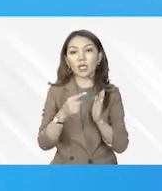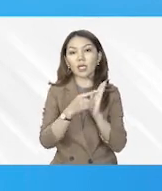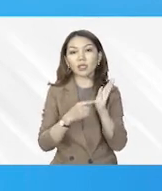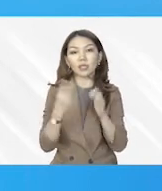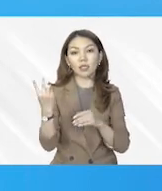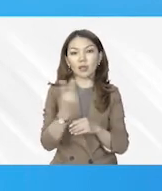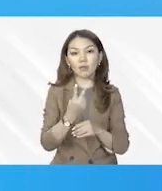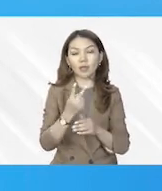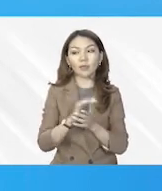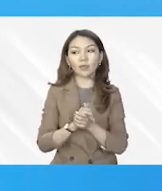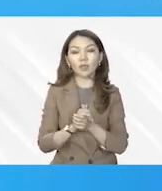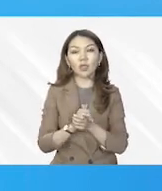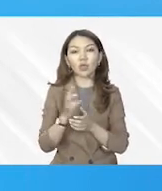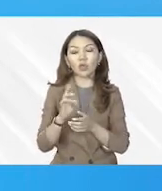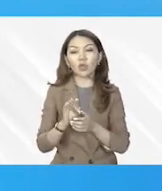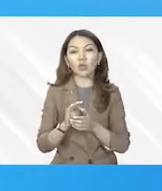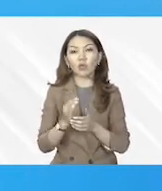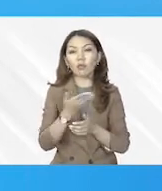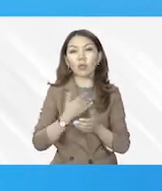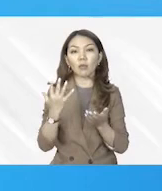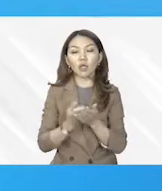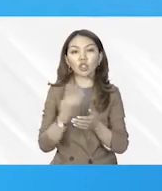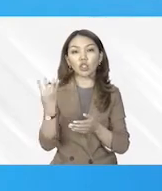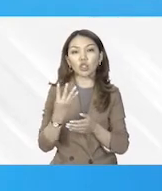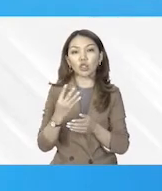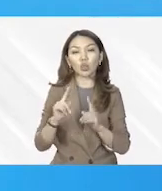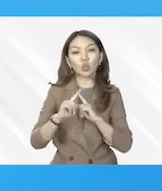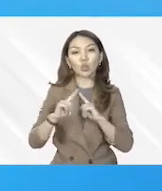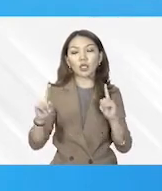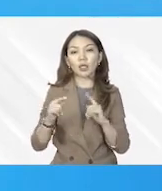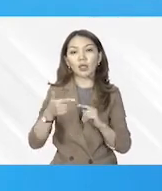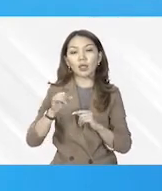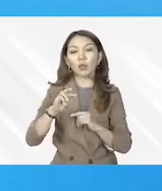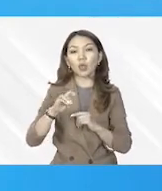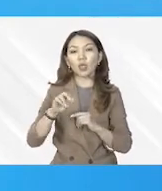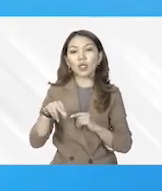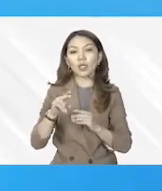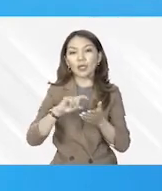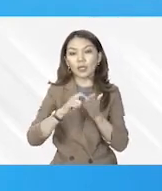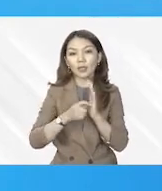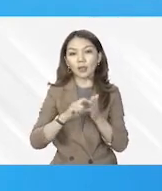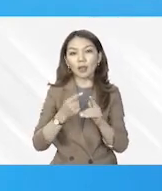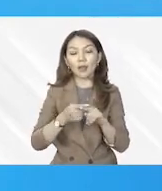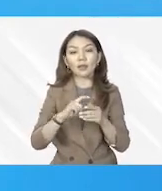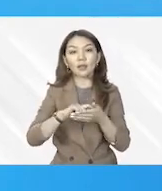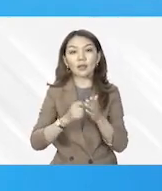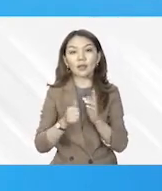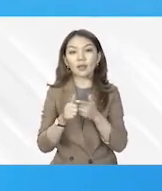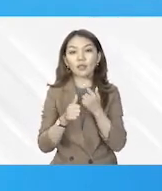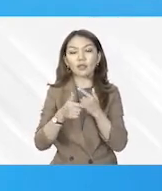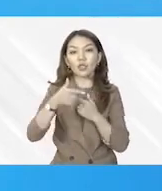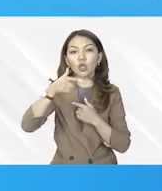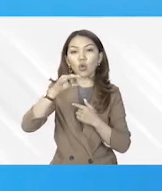надвое, то на выходе мейоза мы получаем четыре уникальные гаплоидные клетки. Эти клетки называются